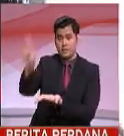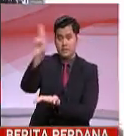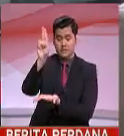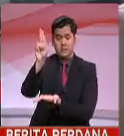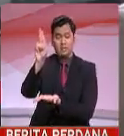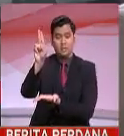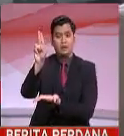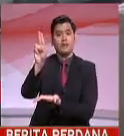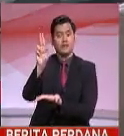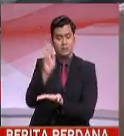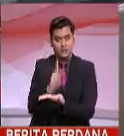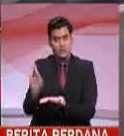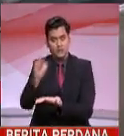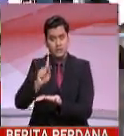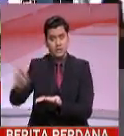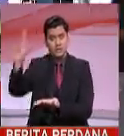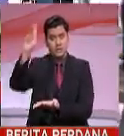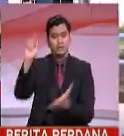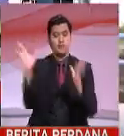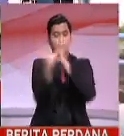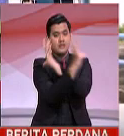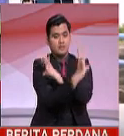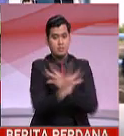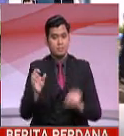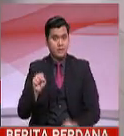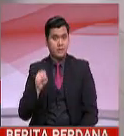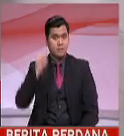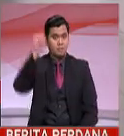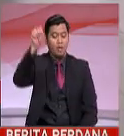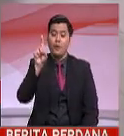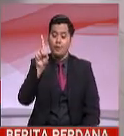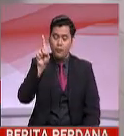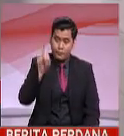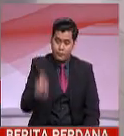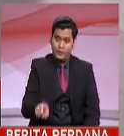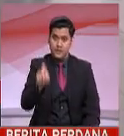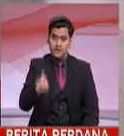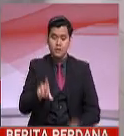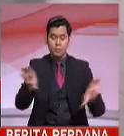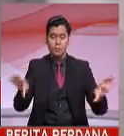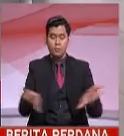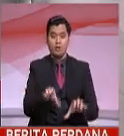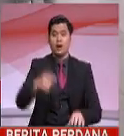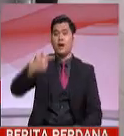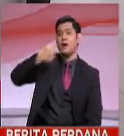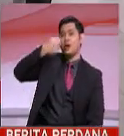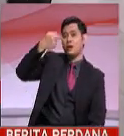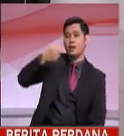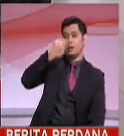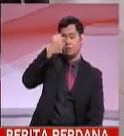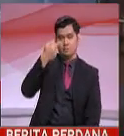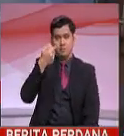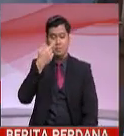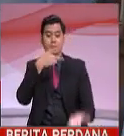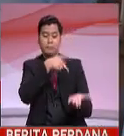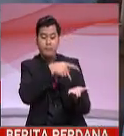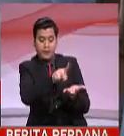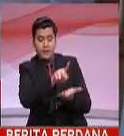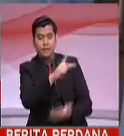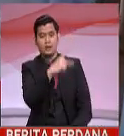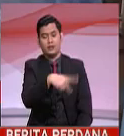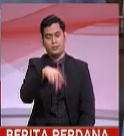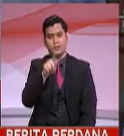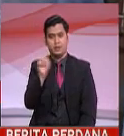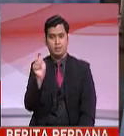IPT di Sabah dan Serawak diwajibkan untuk menjalani ujian saringan dibiayai Kementerian Kesehatan Selain itu